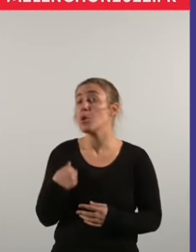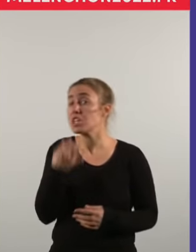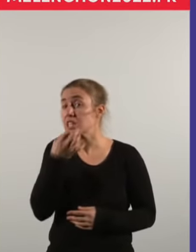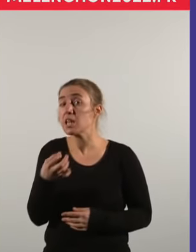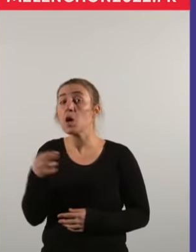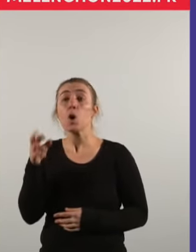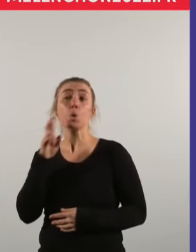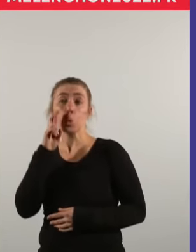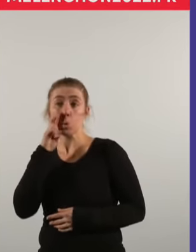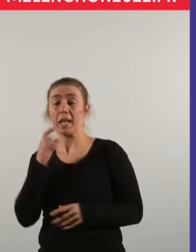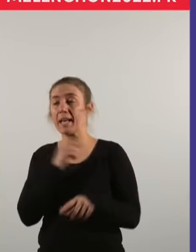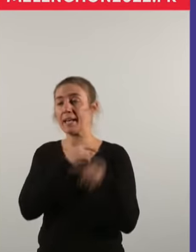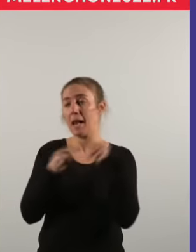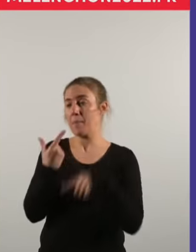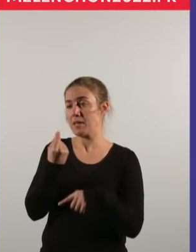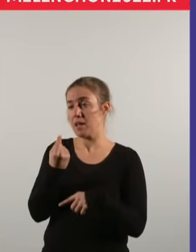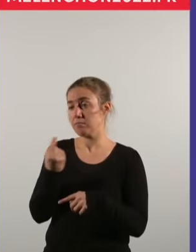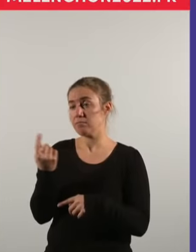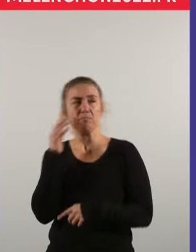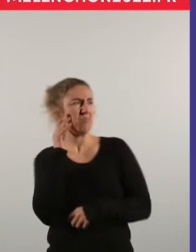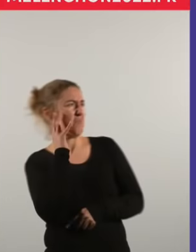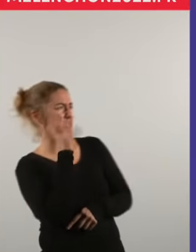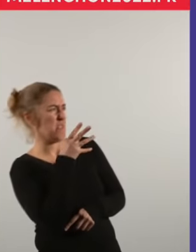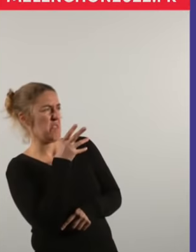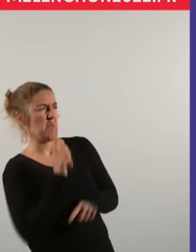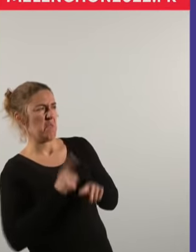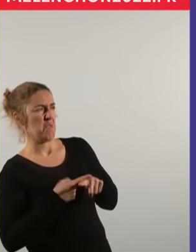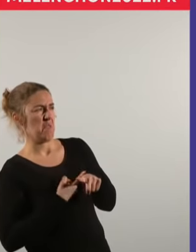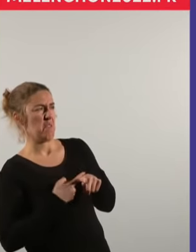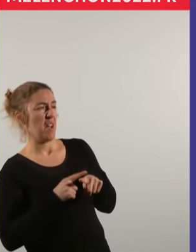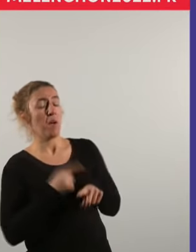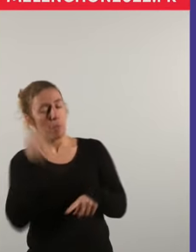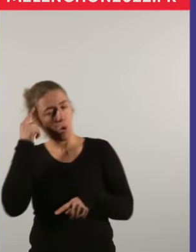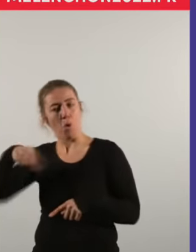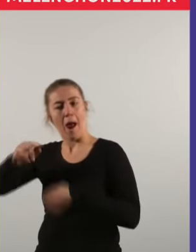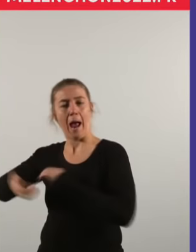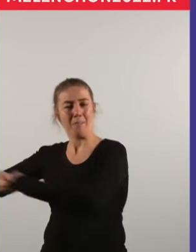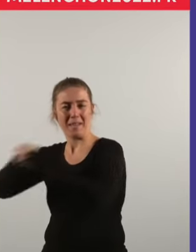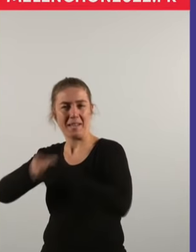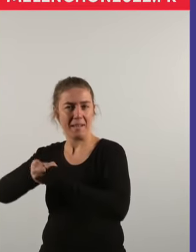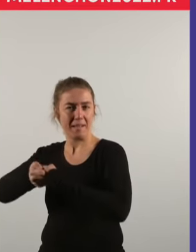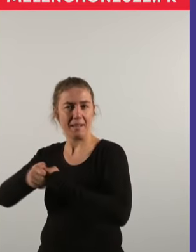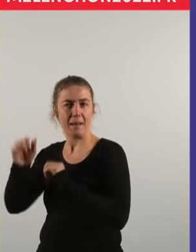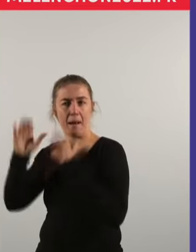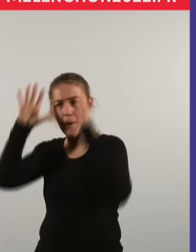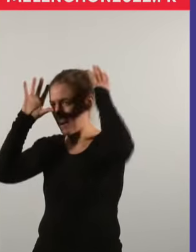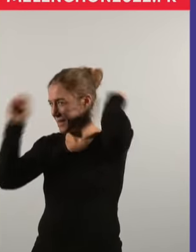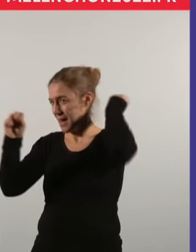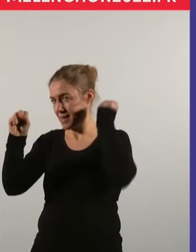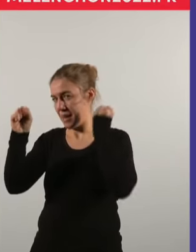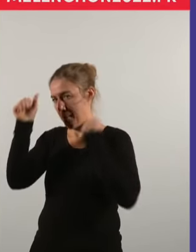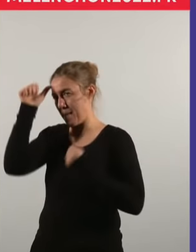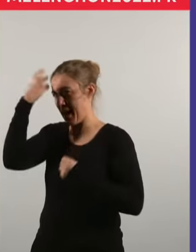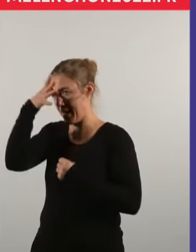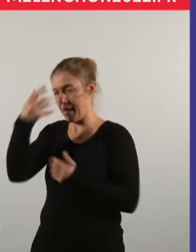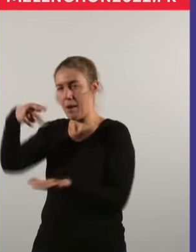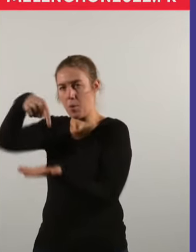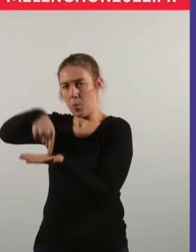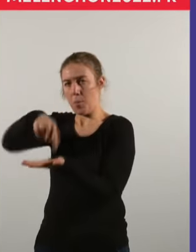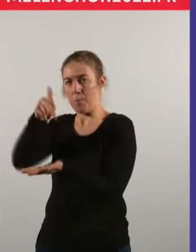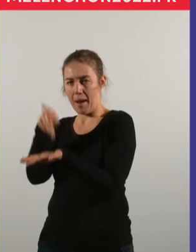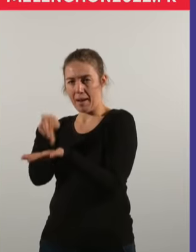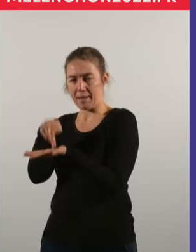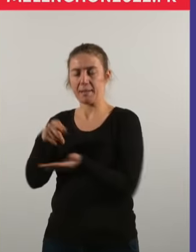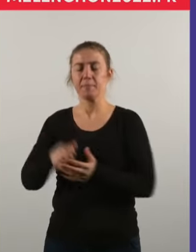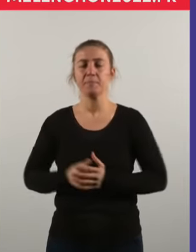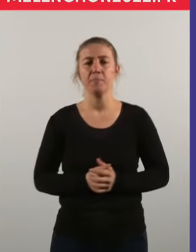des partenaires, donc ça me rend suspect à tous les amis de l'ambassade des États-Unis à Paris. N'est-ce pas ? Pourtant, je suis le seul homme